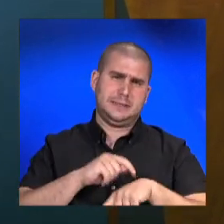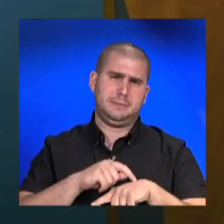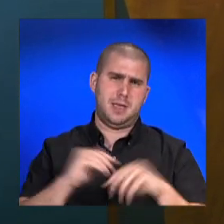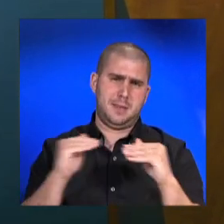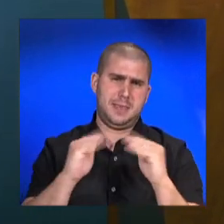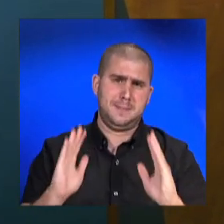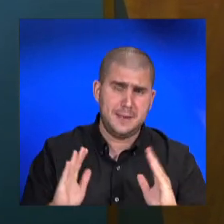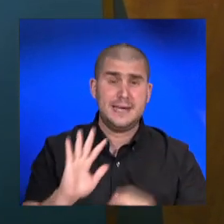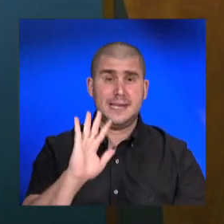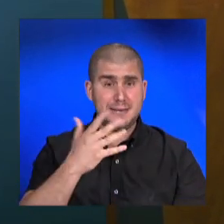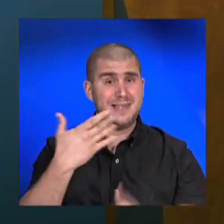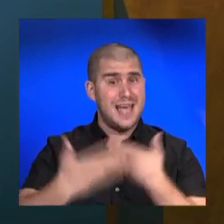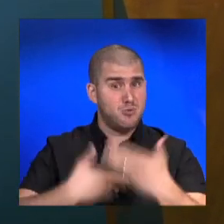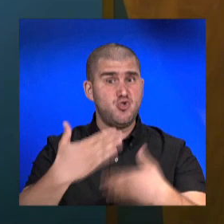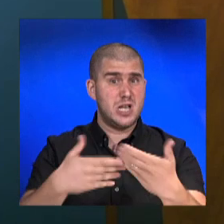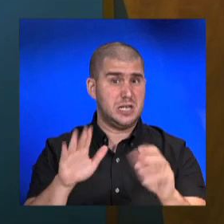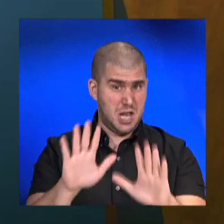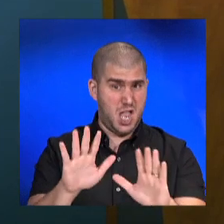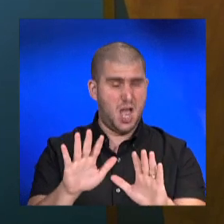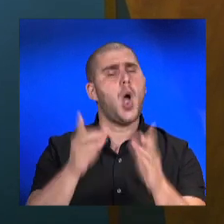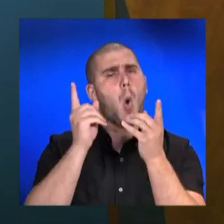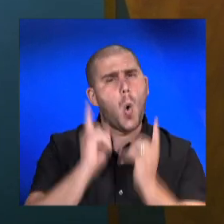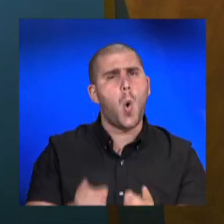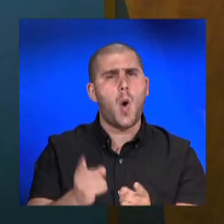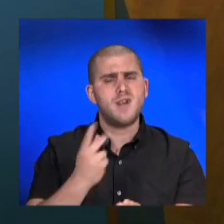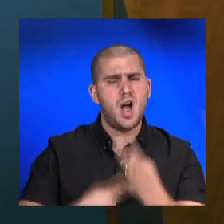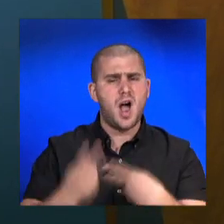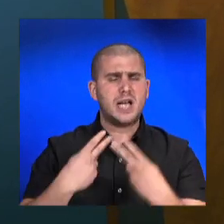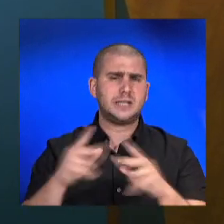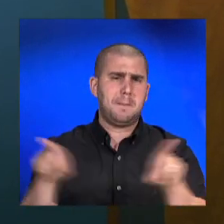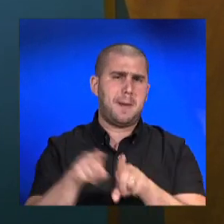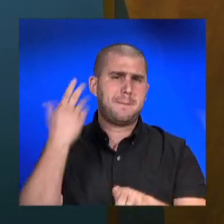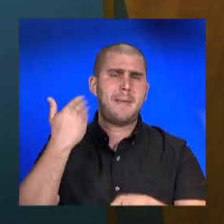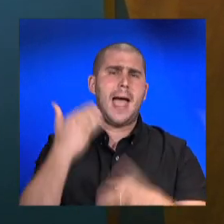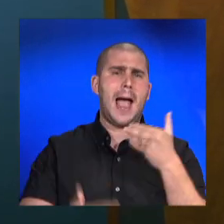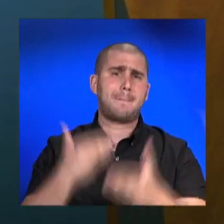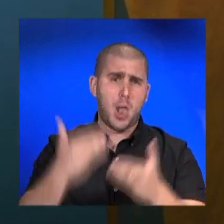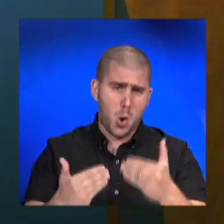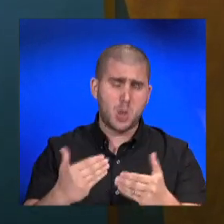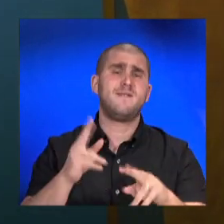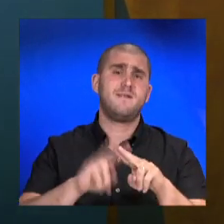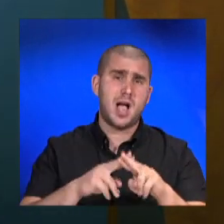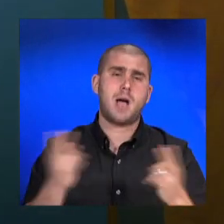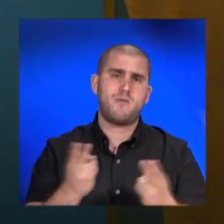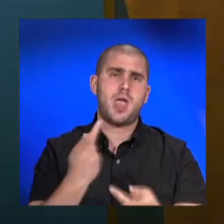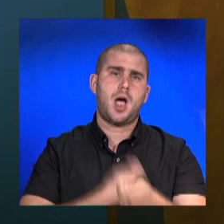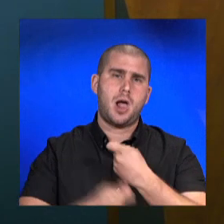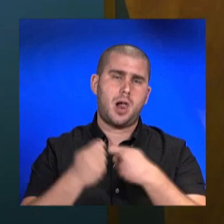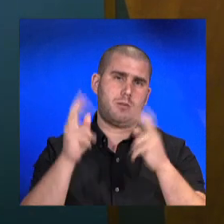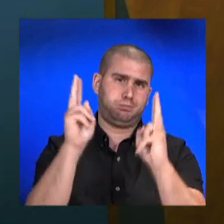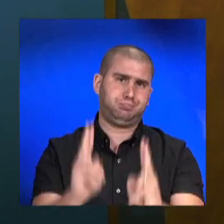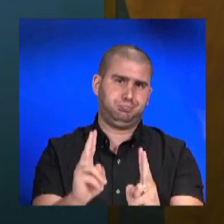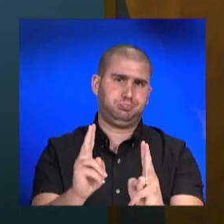יימשך, נהיה חייבים להחזיר את ההגבלות, ואז ממילא גם כמובן הכלכלה תעצר. עכשיו, למה זה